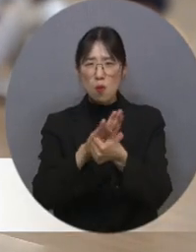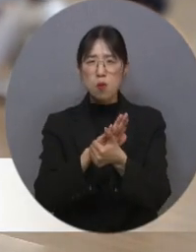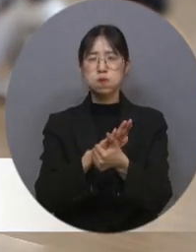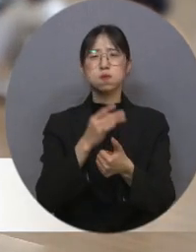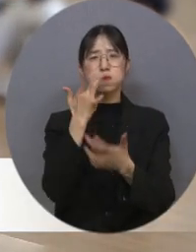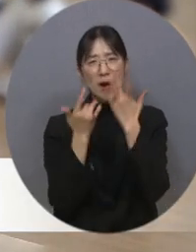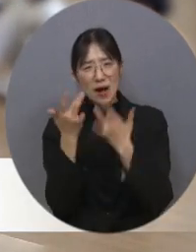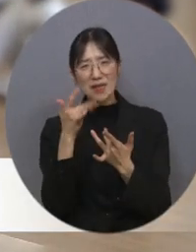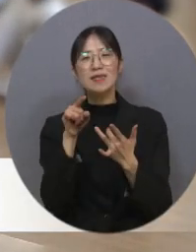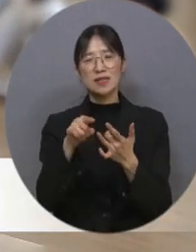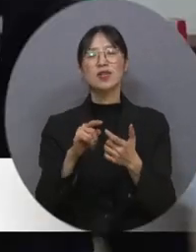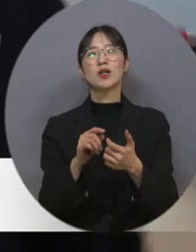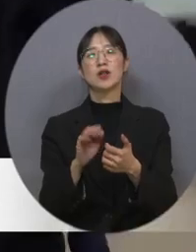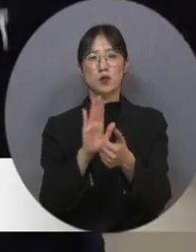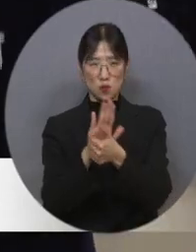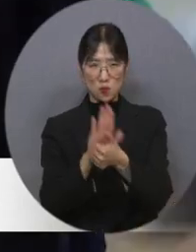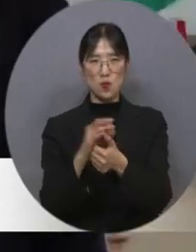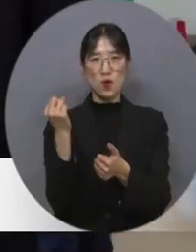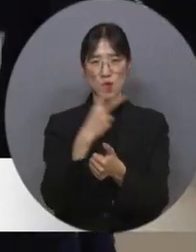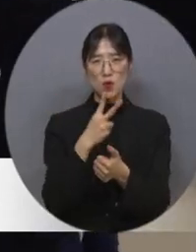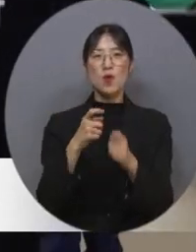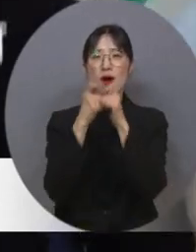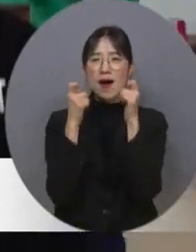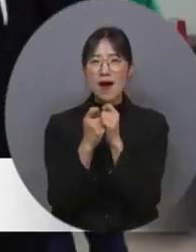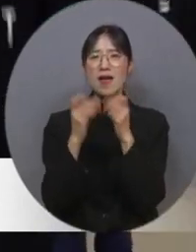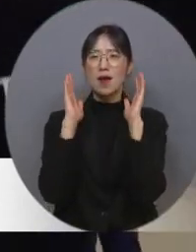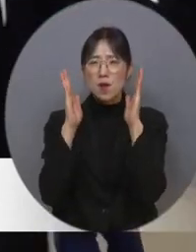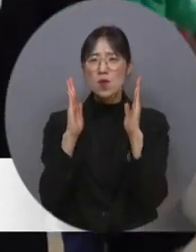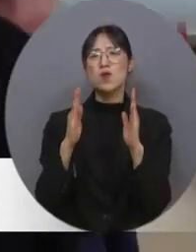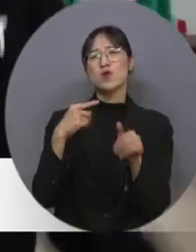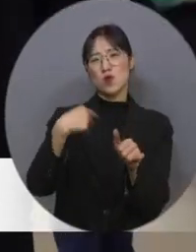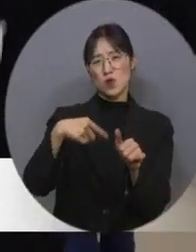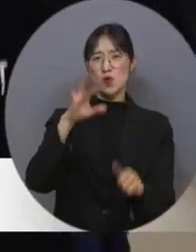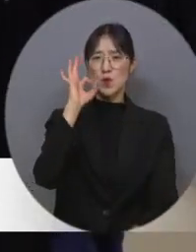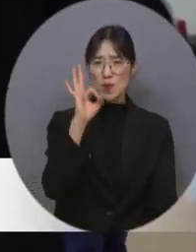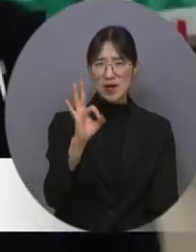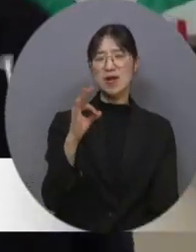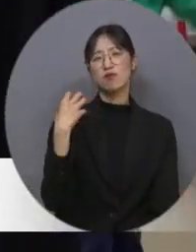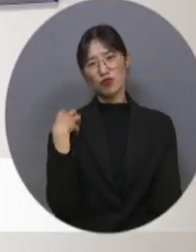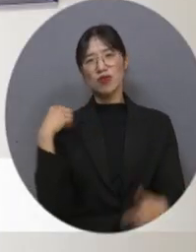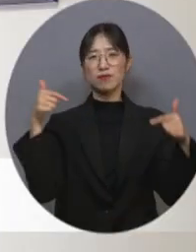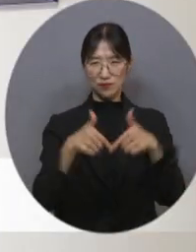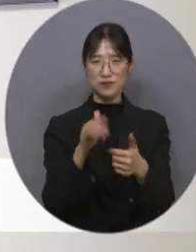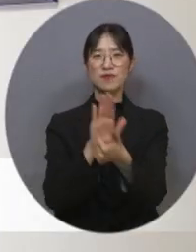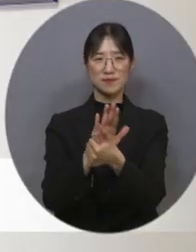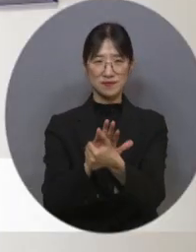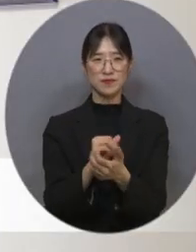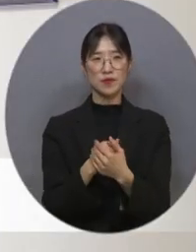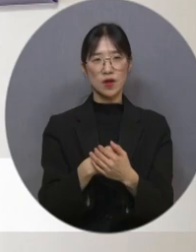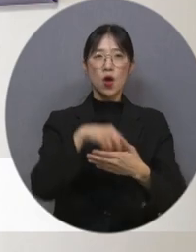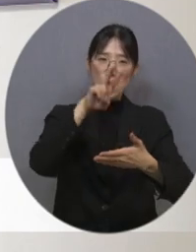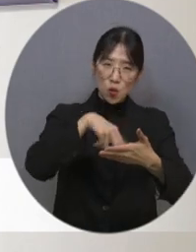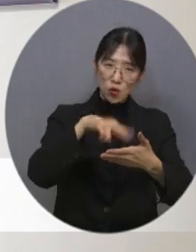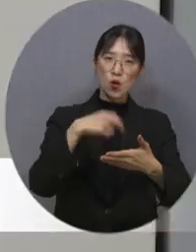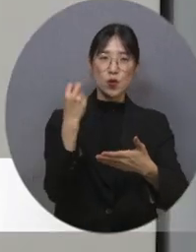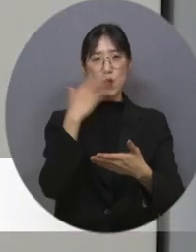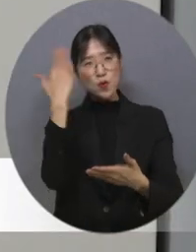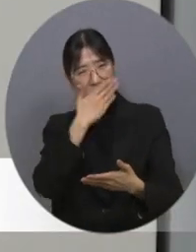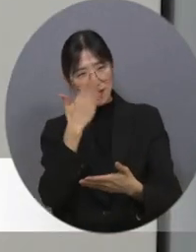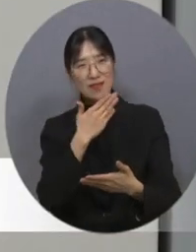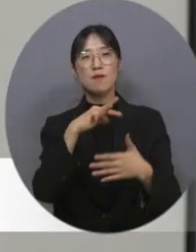최소화하고 사교육비 부담 해소와 학습 능력 향상을 위해서 진행됐습니다. 교육은 독서와 위생 등의 일상